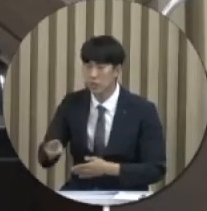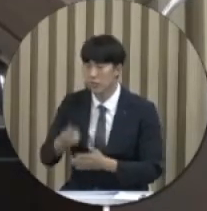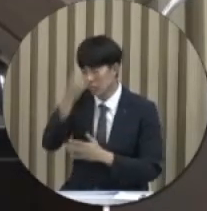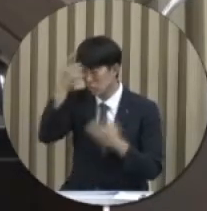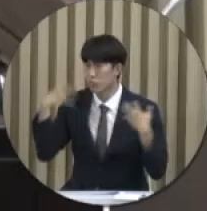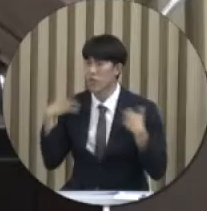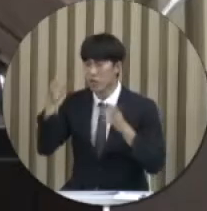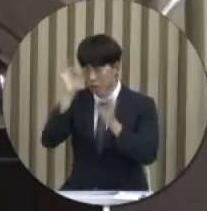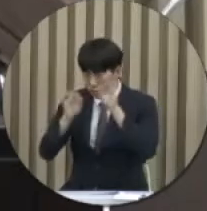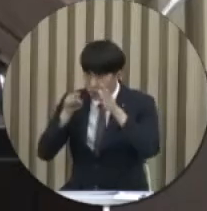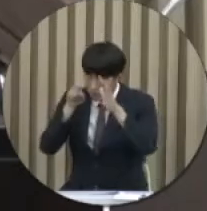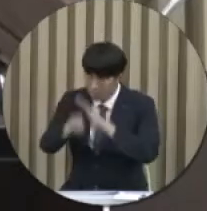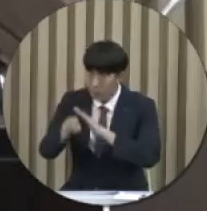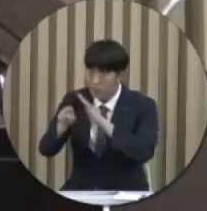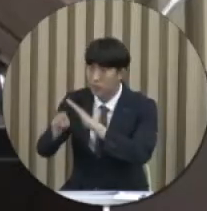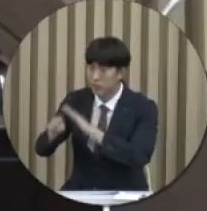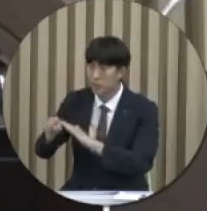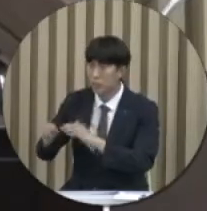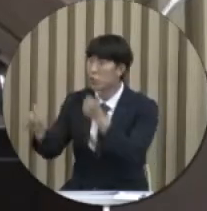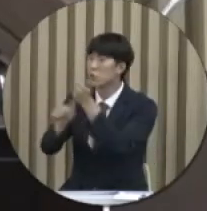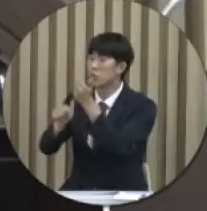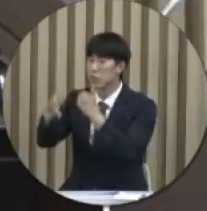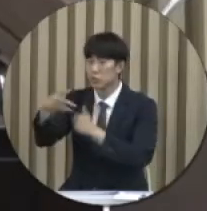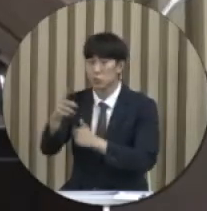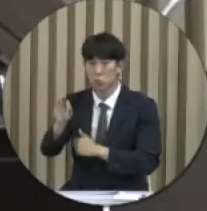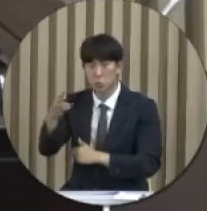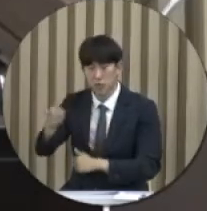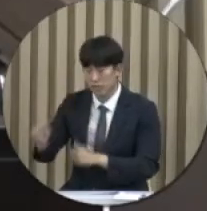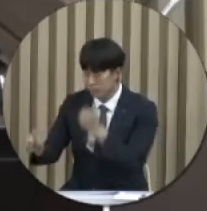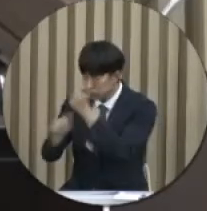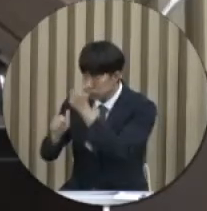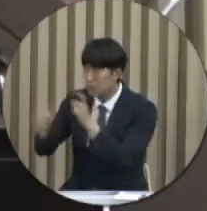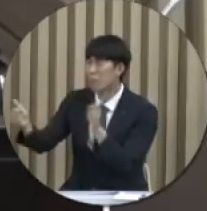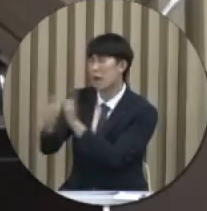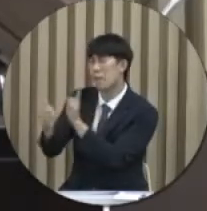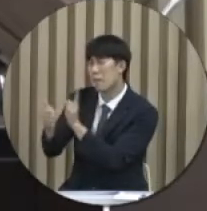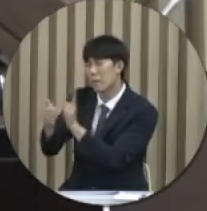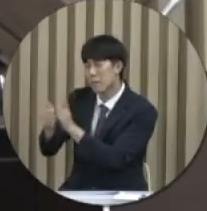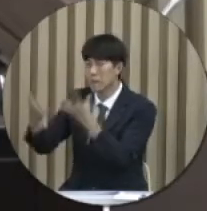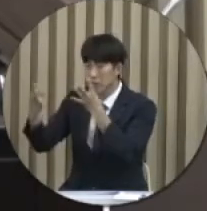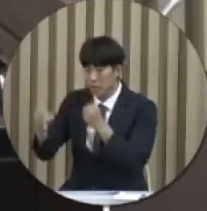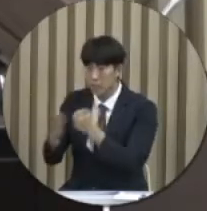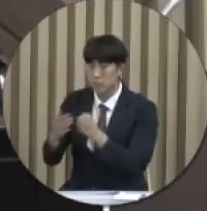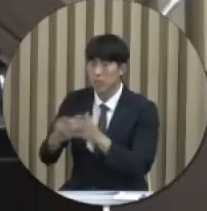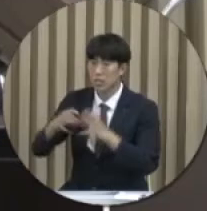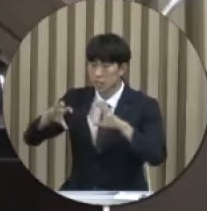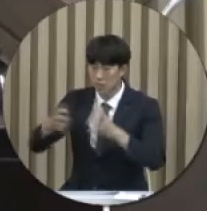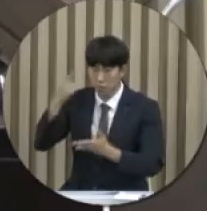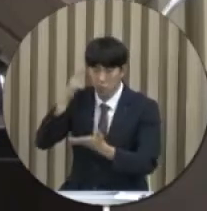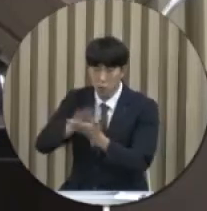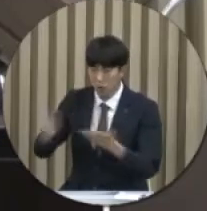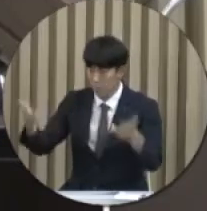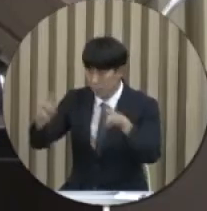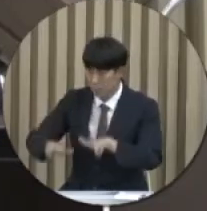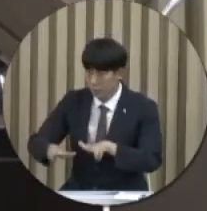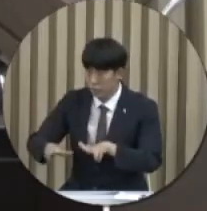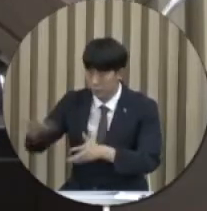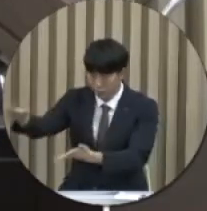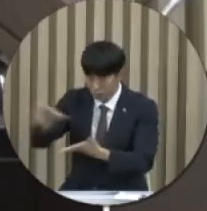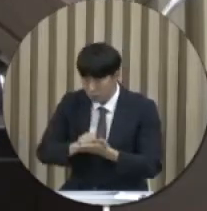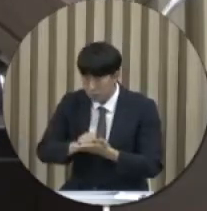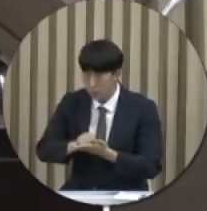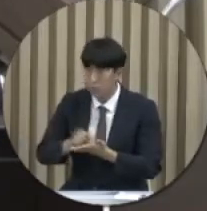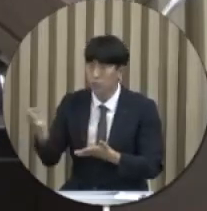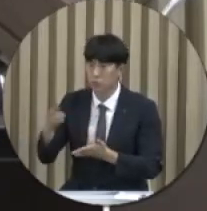총리실을 진짜 의원만으로 더 자주 만났기 때문에 전 국제테마파크를 유치했고, 국제테마파크 역을